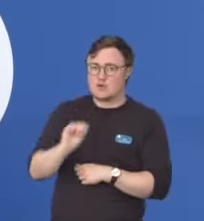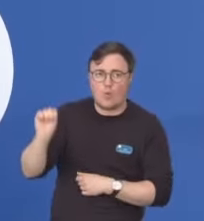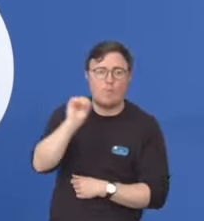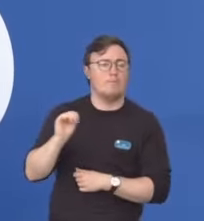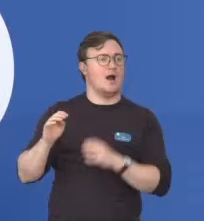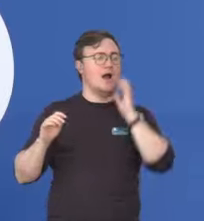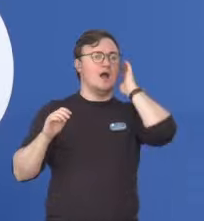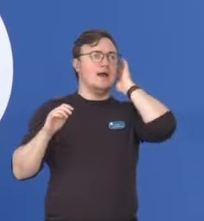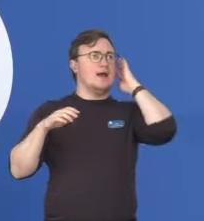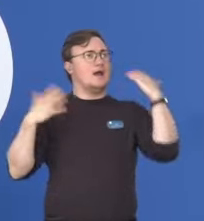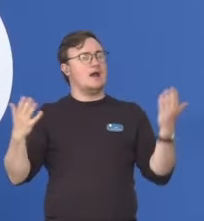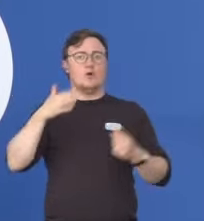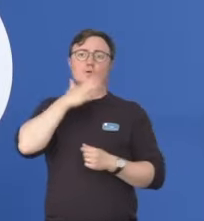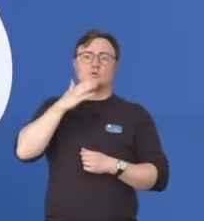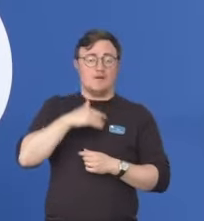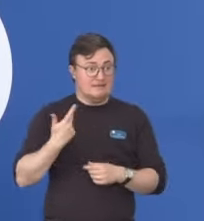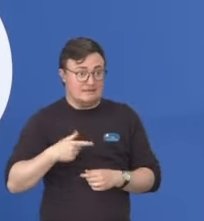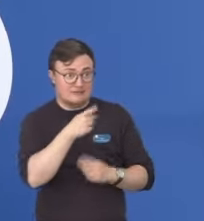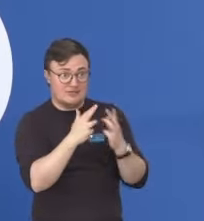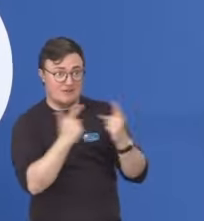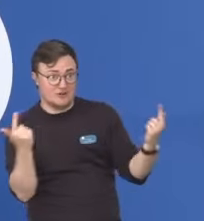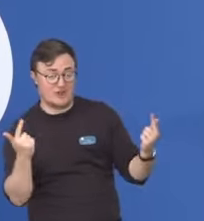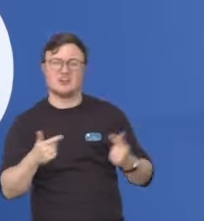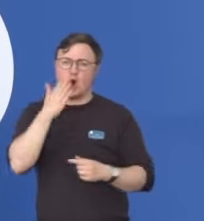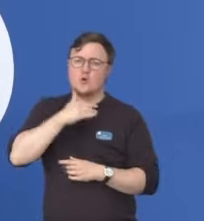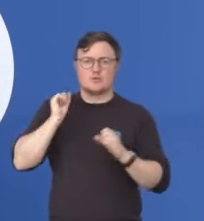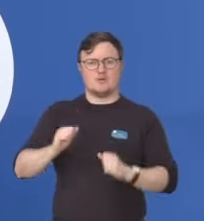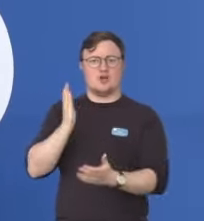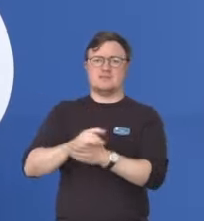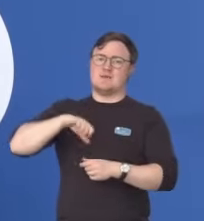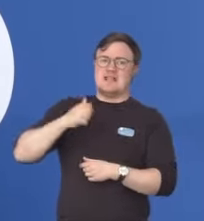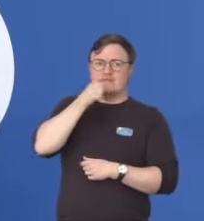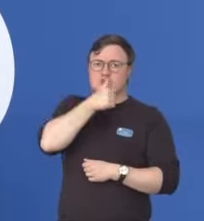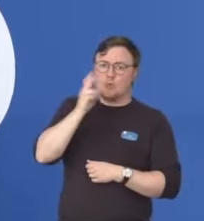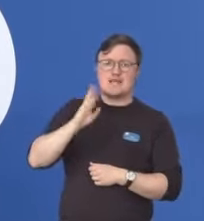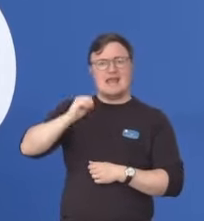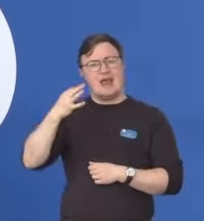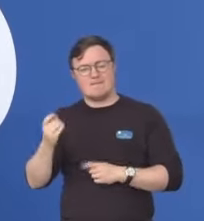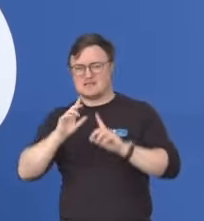att ungdomar själva får bestämma ifall de ska snusa eller inte. Ifall de ska köra EPA eller inte.